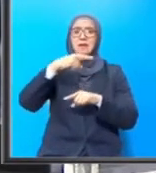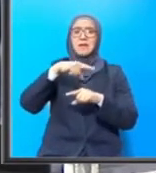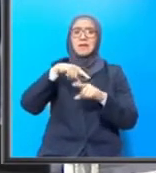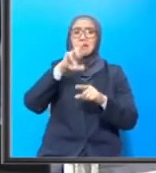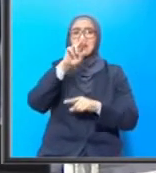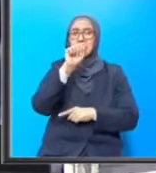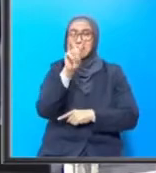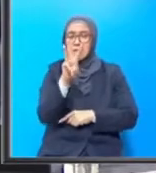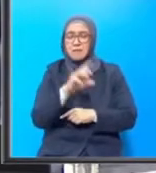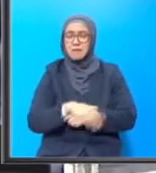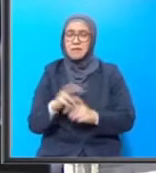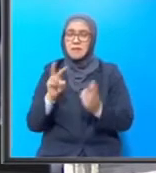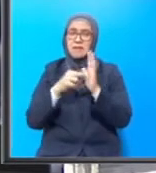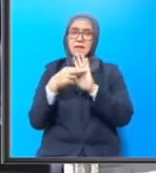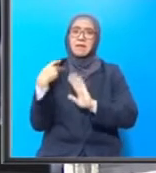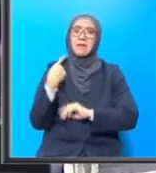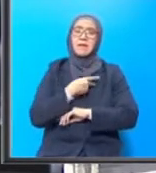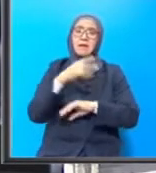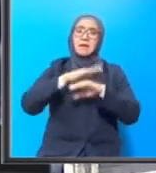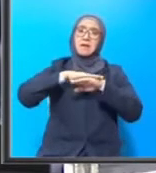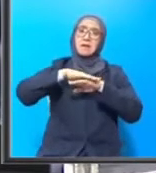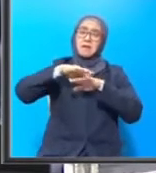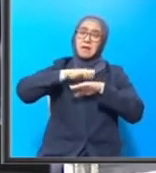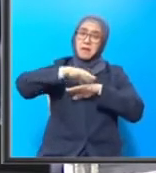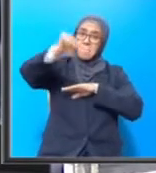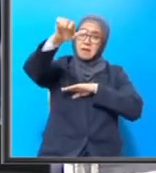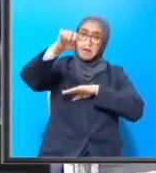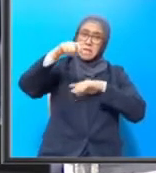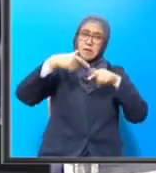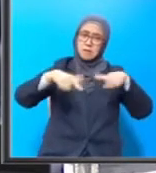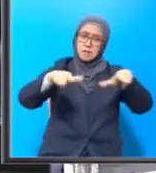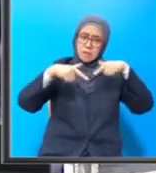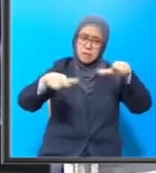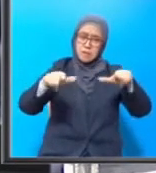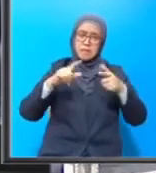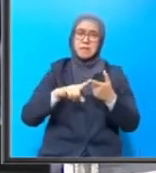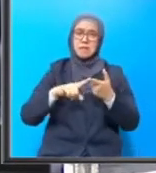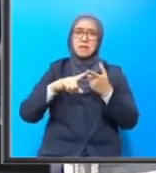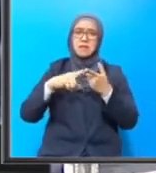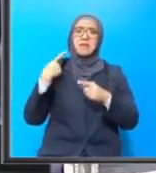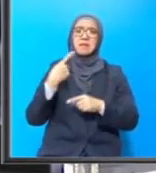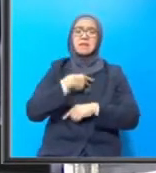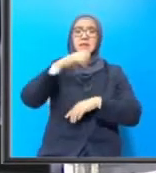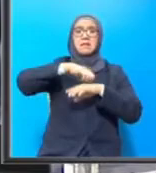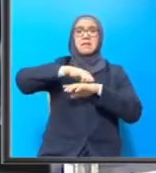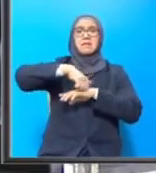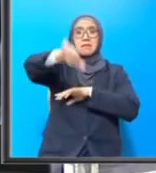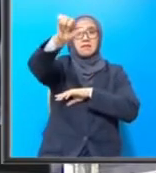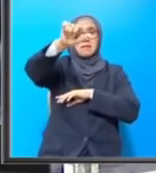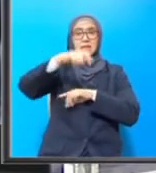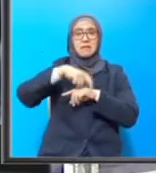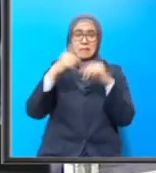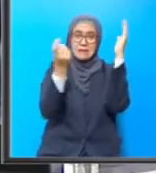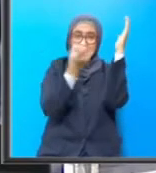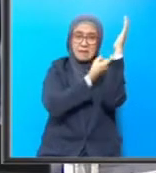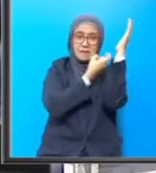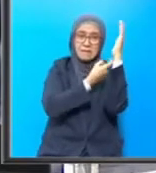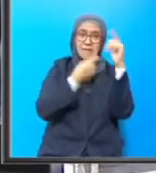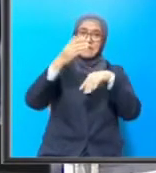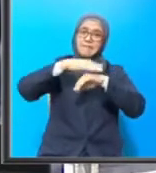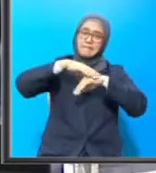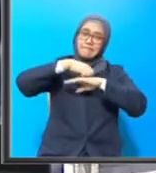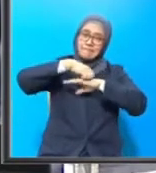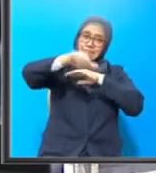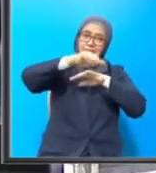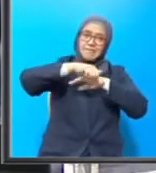kayu Kayan kits for eh sawit getah yang